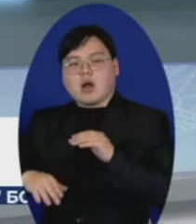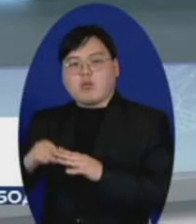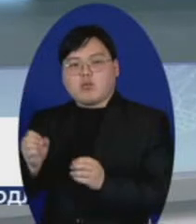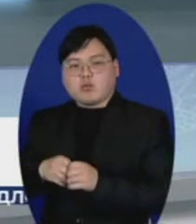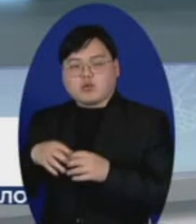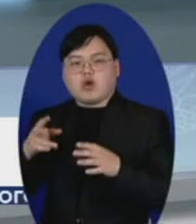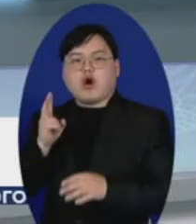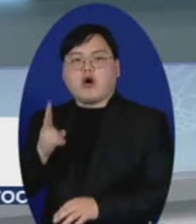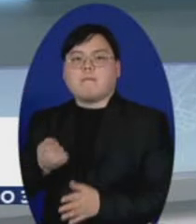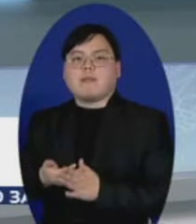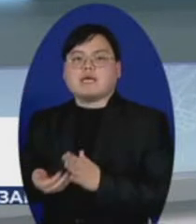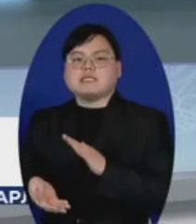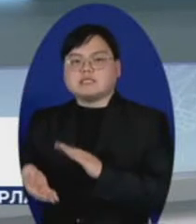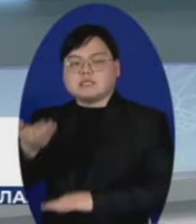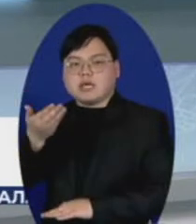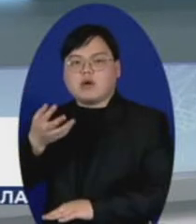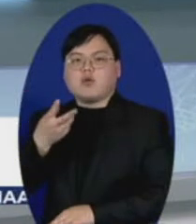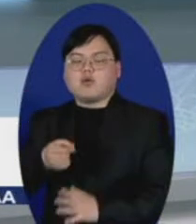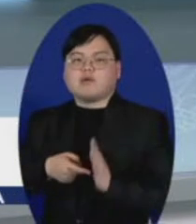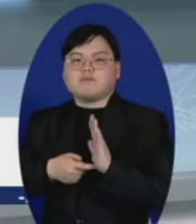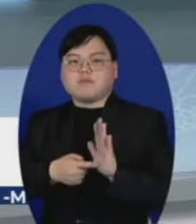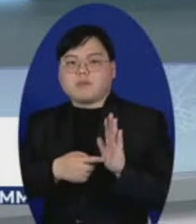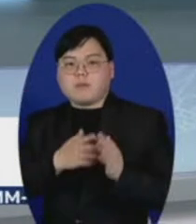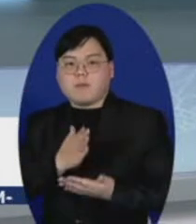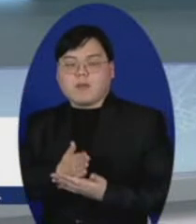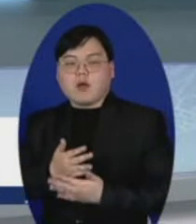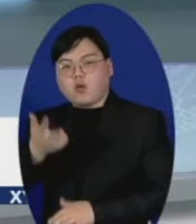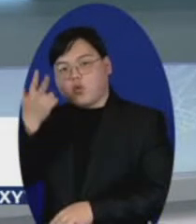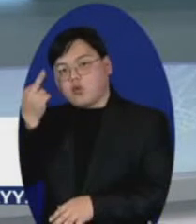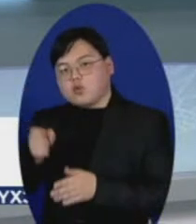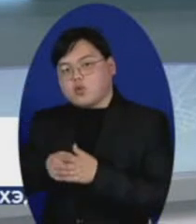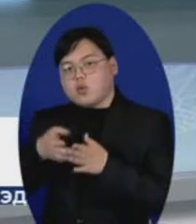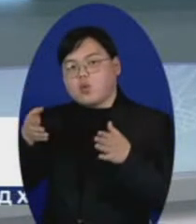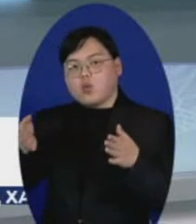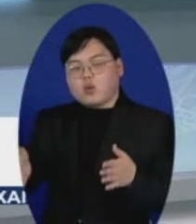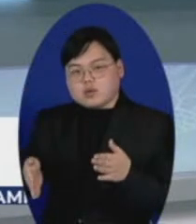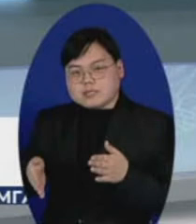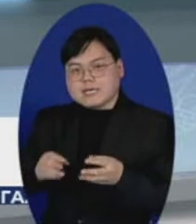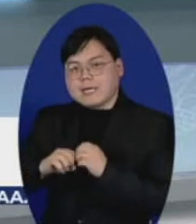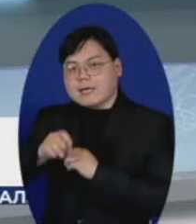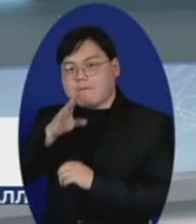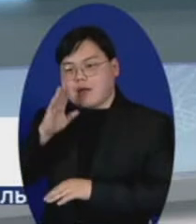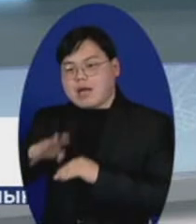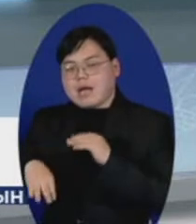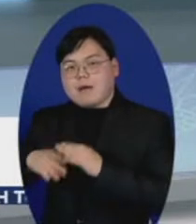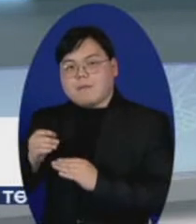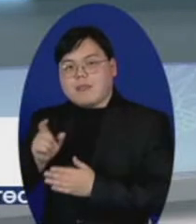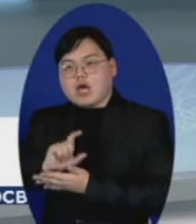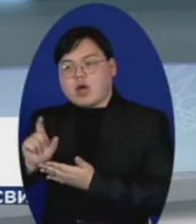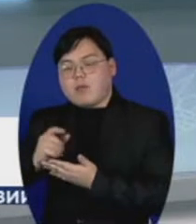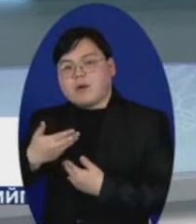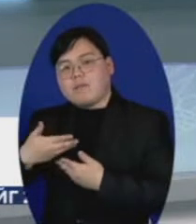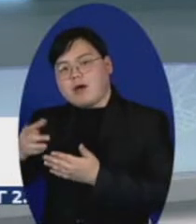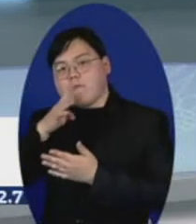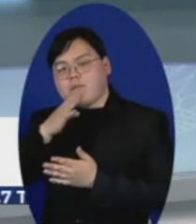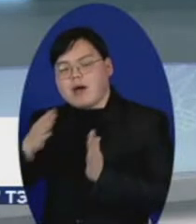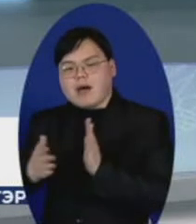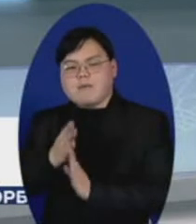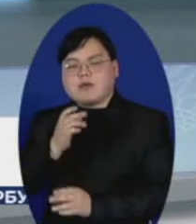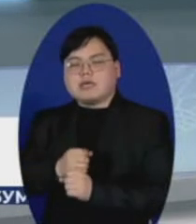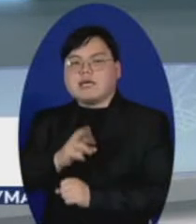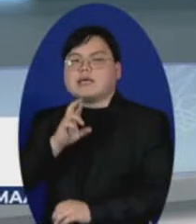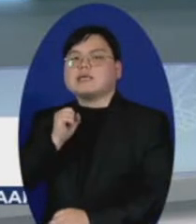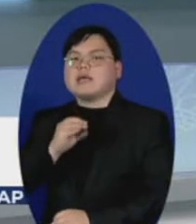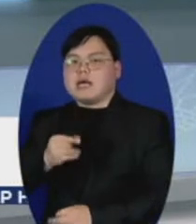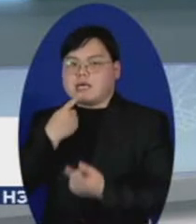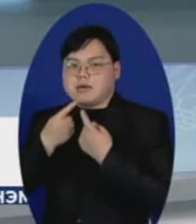бүтээл үдсгэлэн байдлаар дэлгэгдсэн. 3 өдрийн туршид гаруулаачд бүтээгдэхүүнээ экспортод гаргахын тулд хэрхэн хамтрах талаараа хэлэлцэж